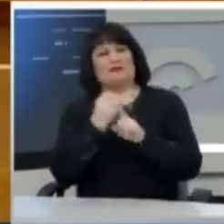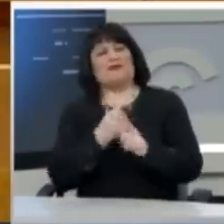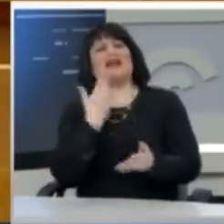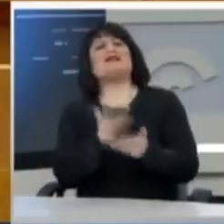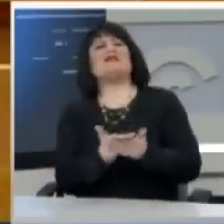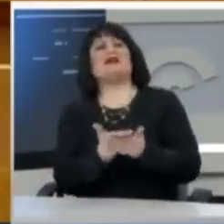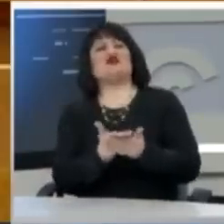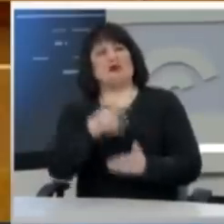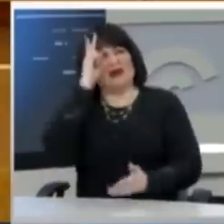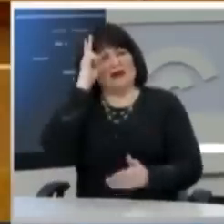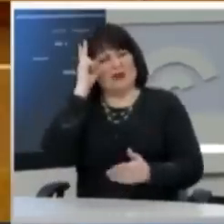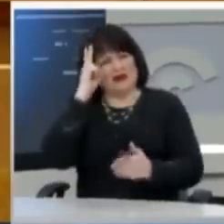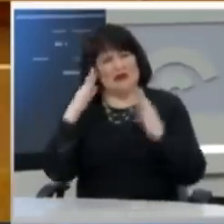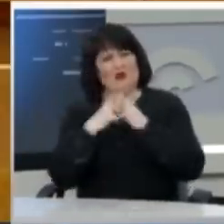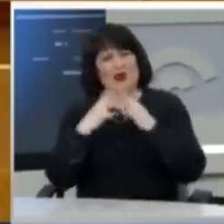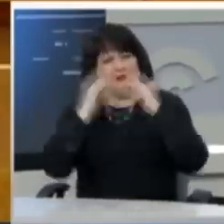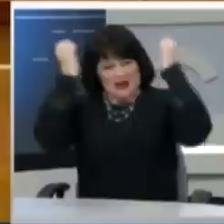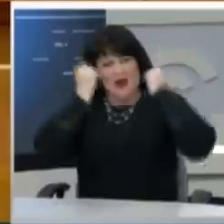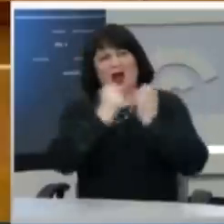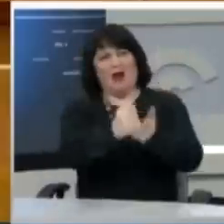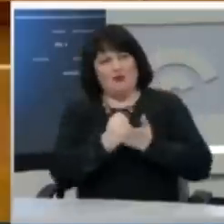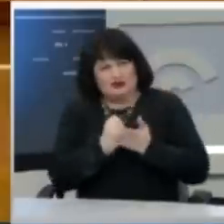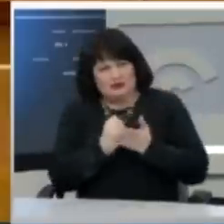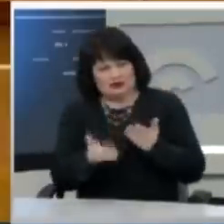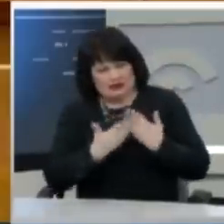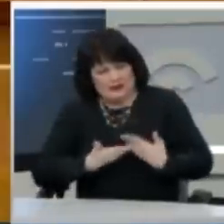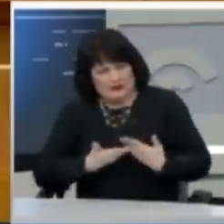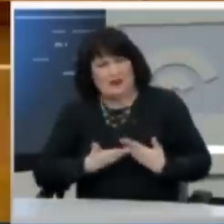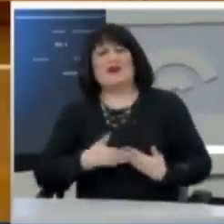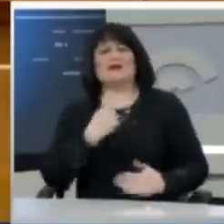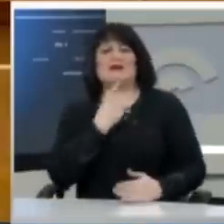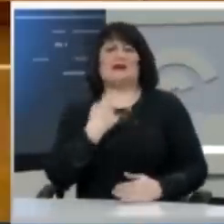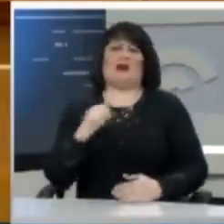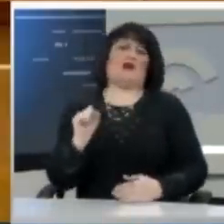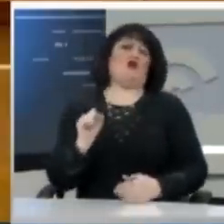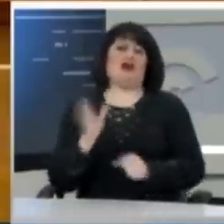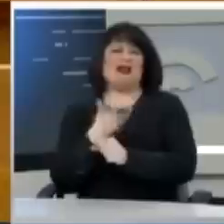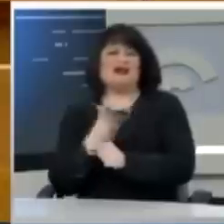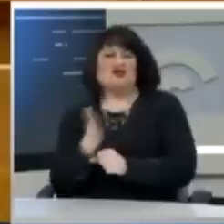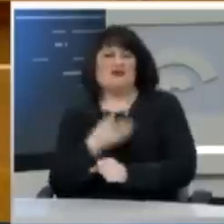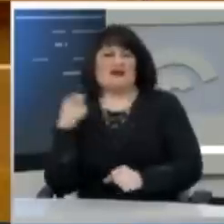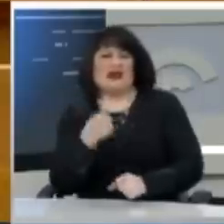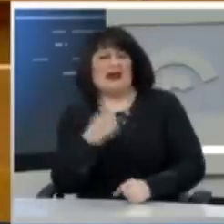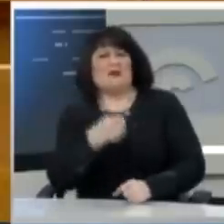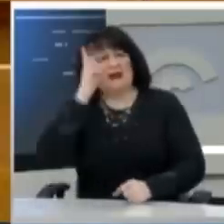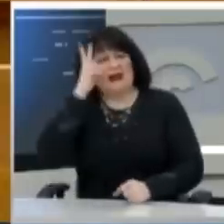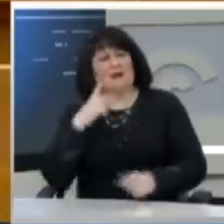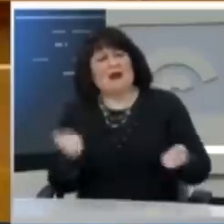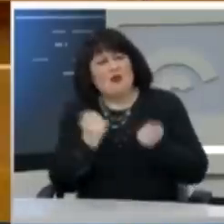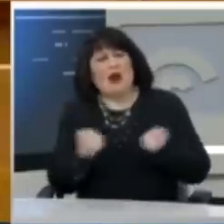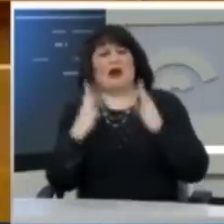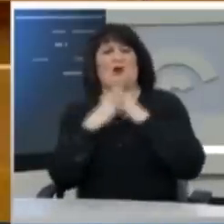λαού μας για τις πολεμικές αποζημιώσεις και επανορθώσεις από τις πολεμικές καταστροφές και τα εγκλήματα των